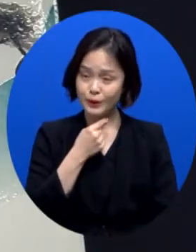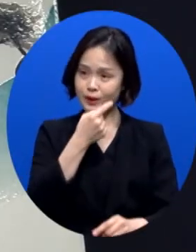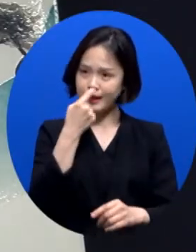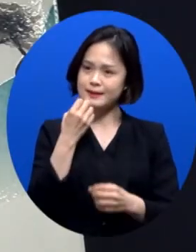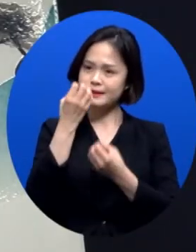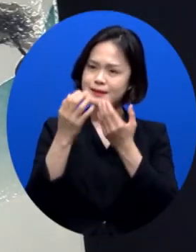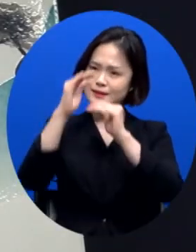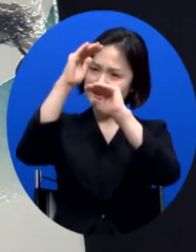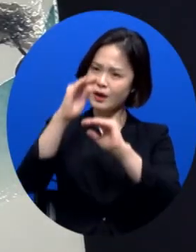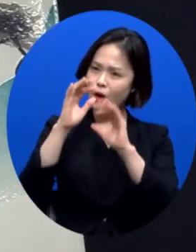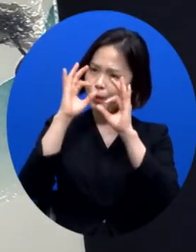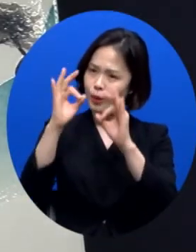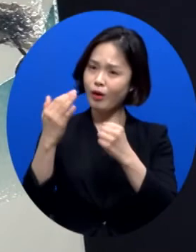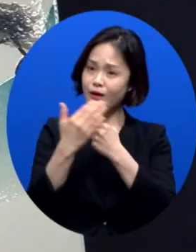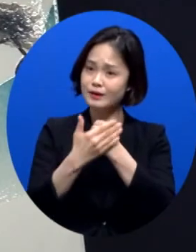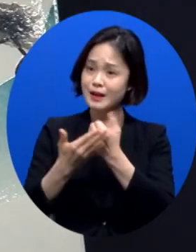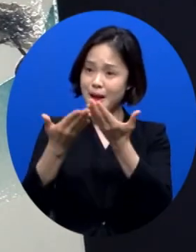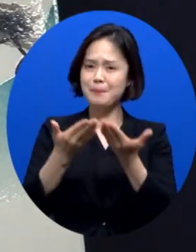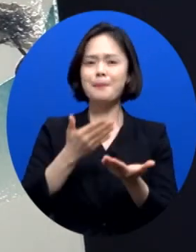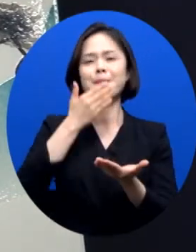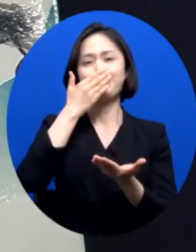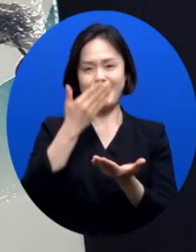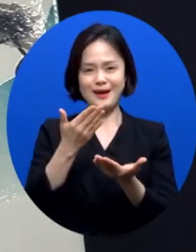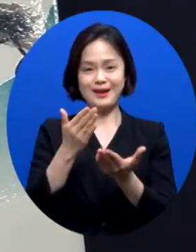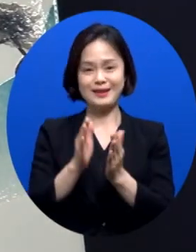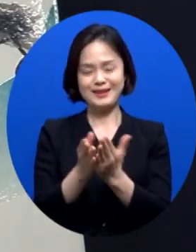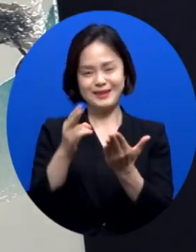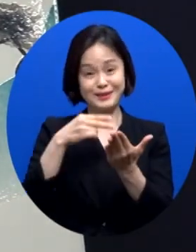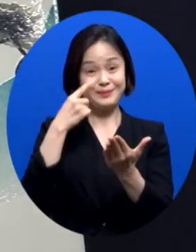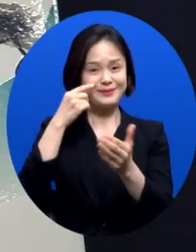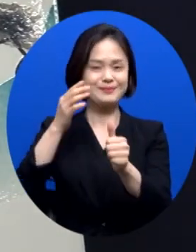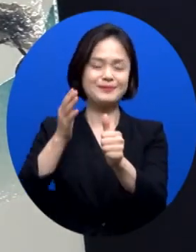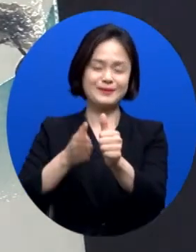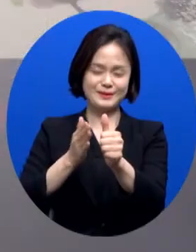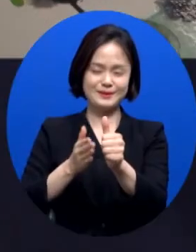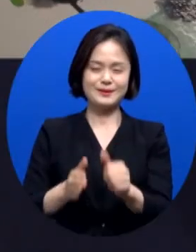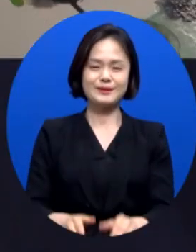통해 은혜의 시간을 얻고자 하는 분들에게 추천할 만한 책입니다.